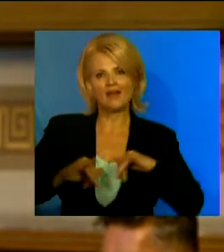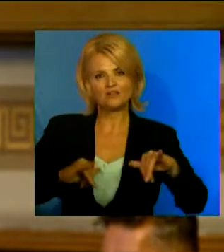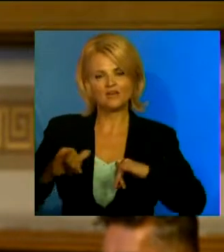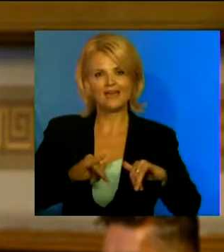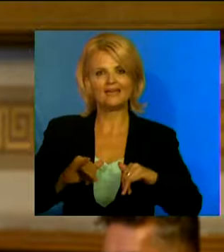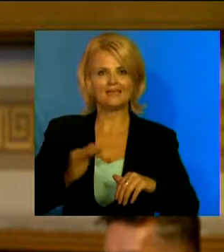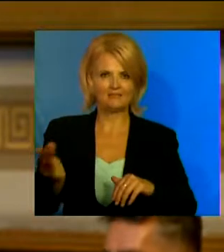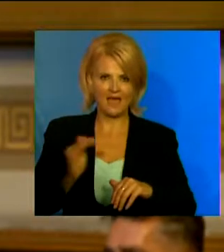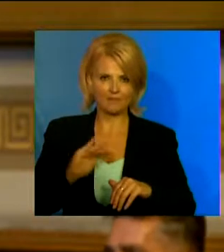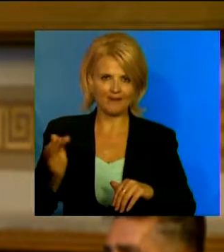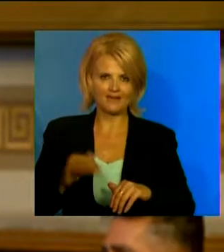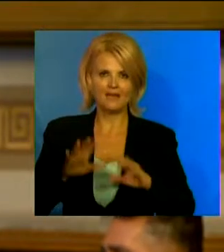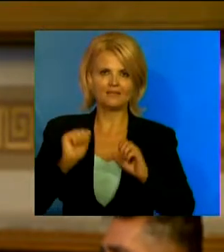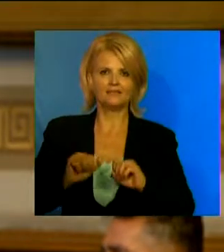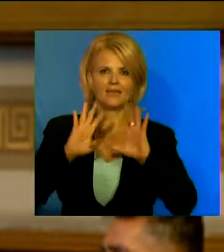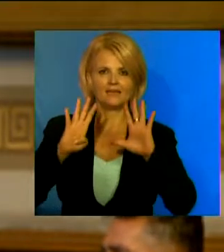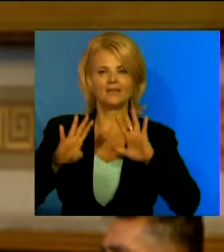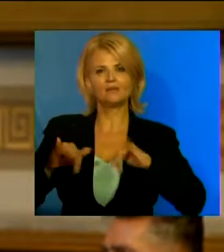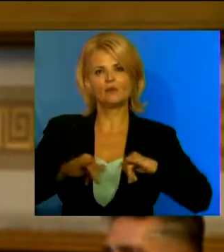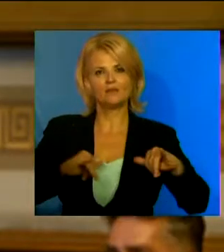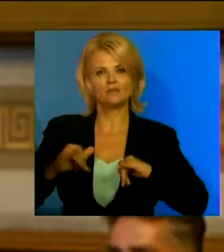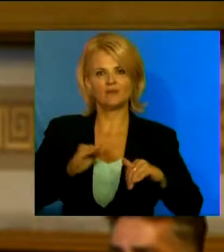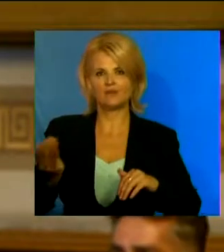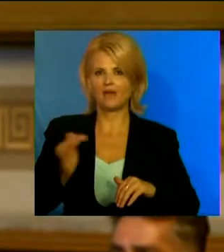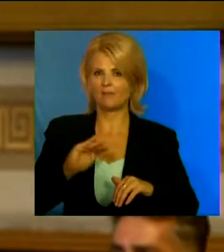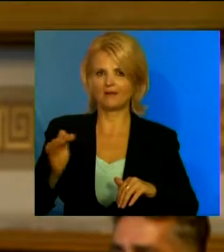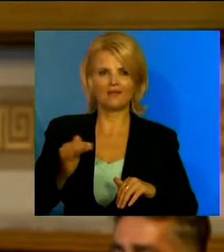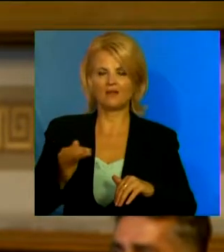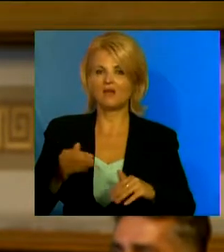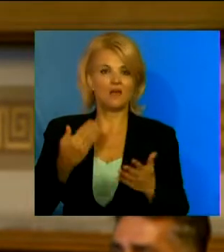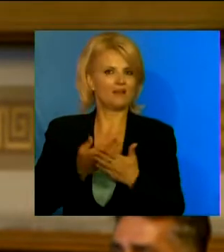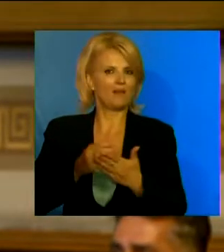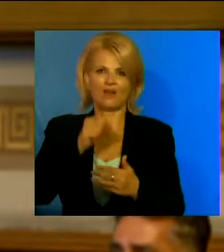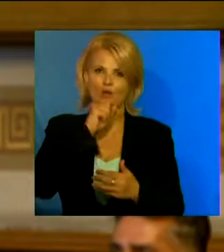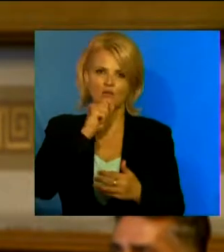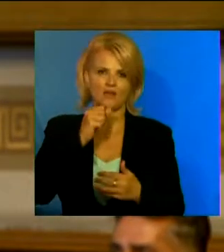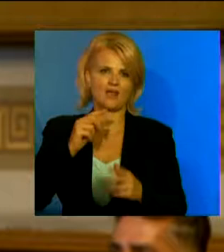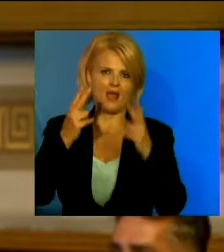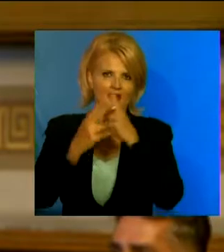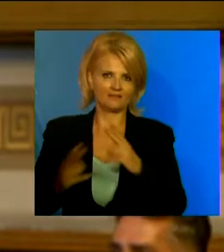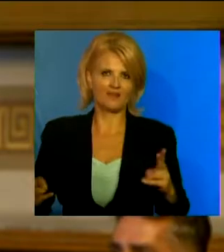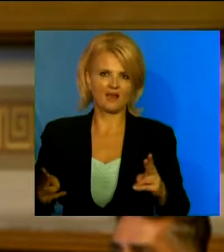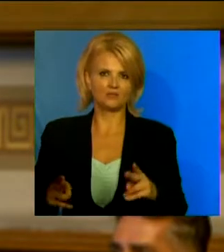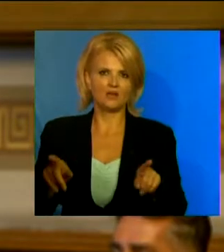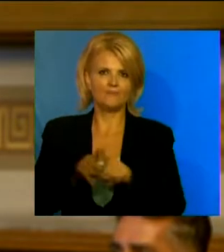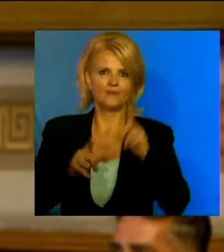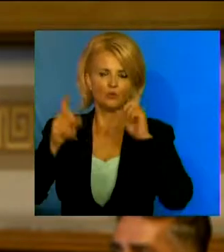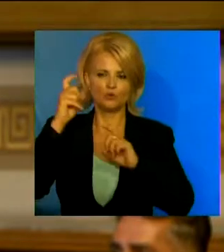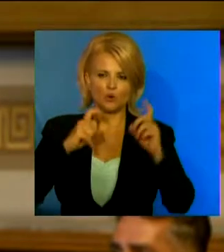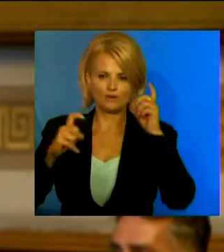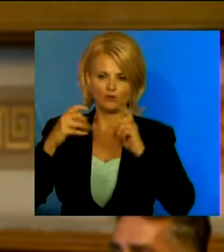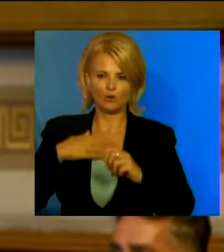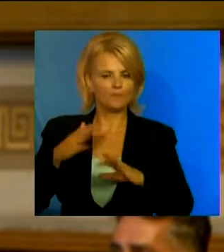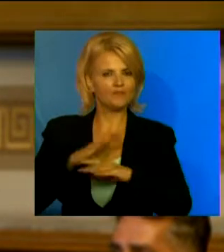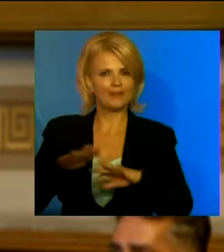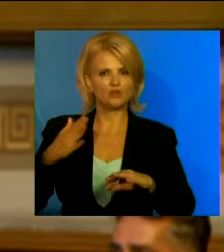és 19 szintén hódmezővásárhelyi kisgyermeknek nem lenne óvodai ellátása. Én úgy gondolom, hogy